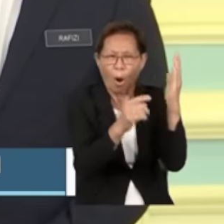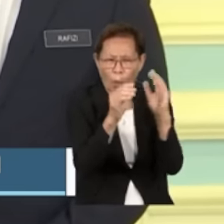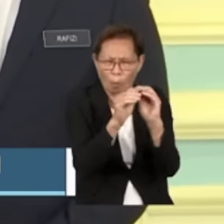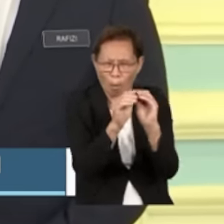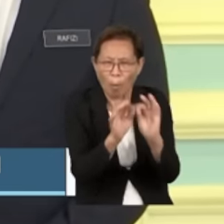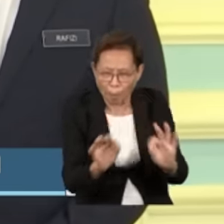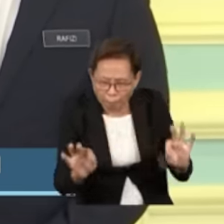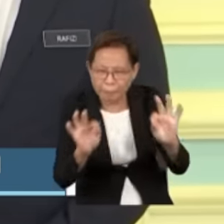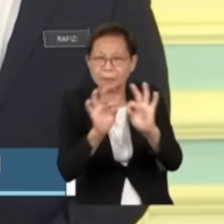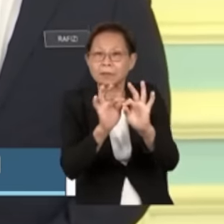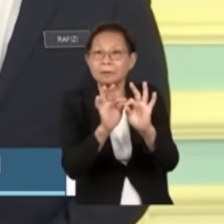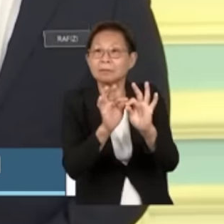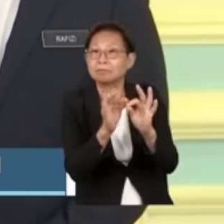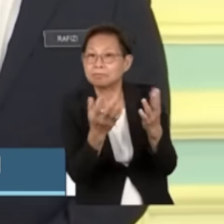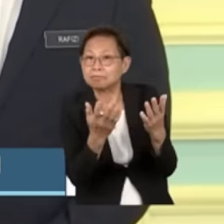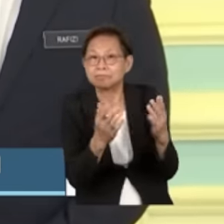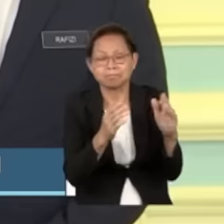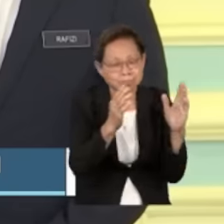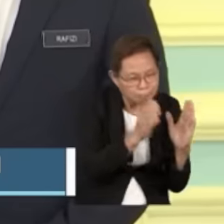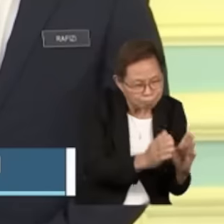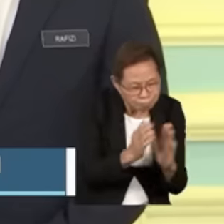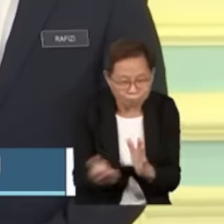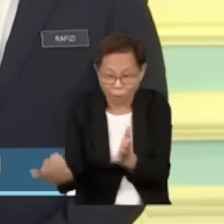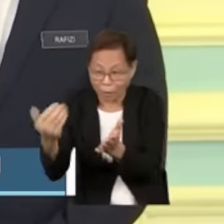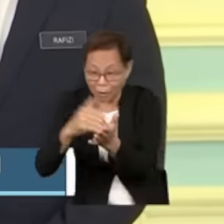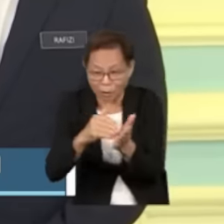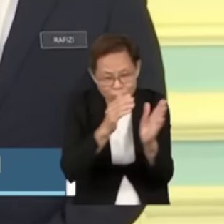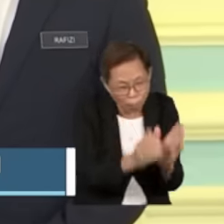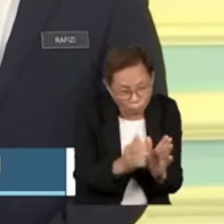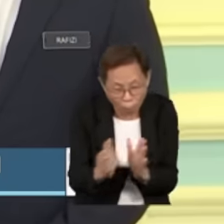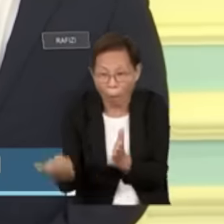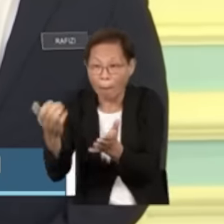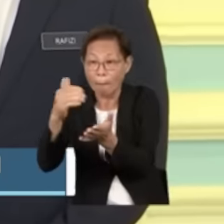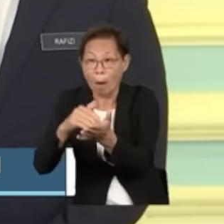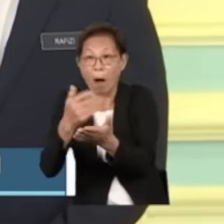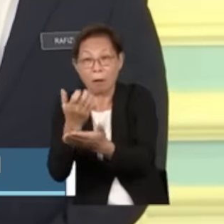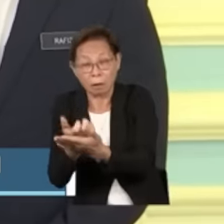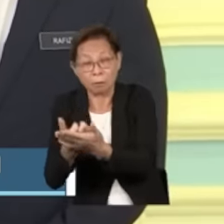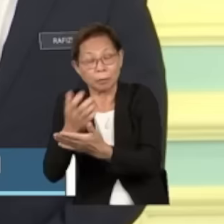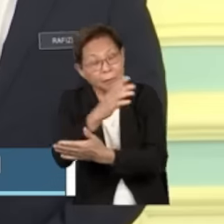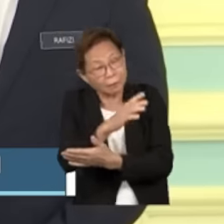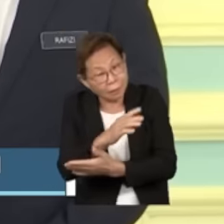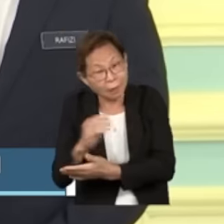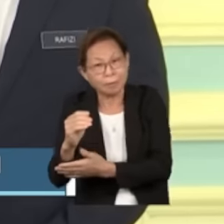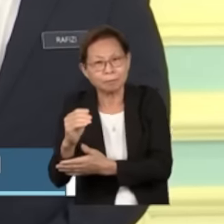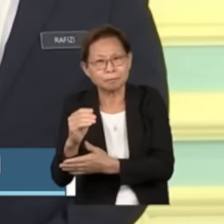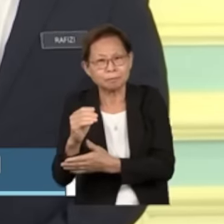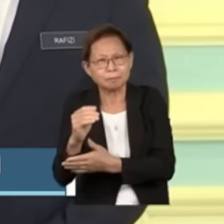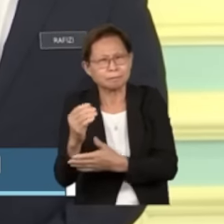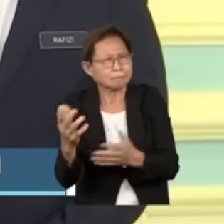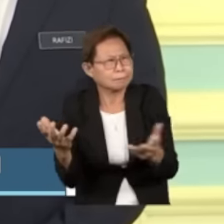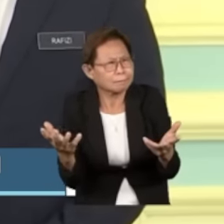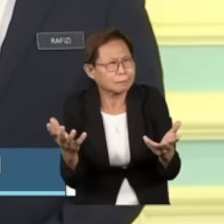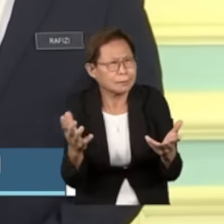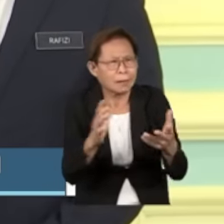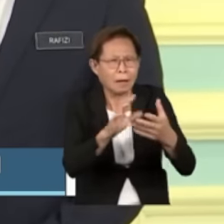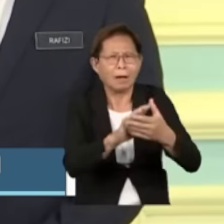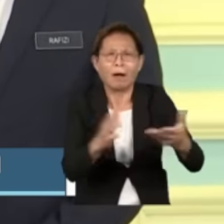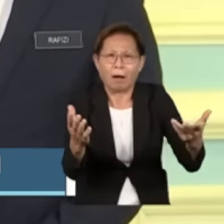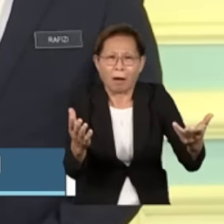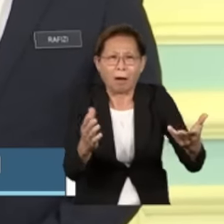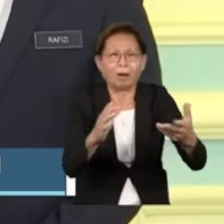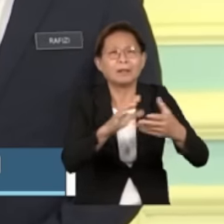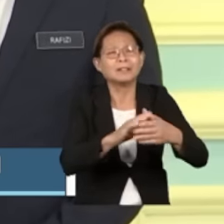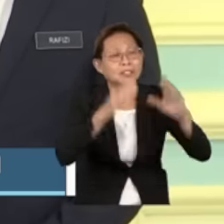bermakna dari segi penstrukturan semula ekonomi dan naratif ekonomi